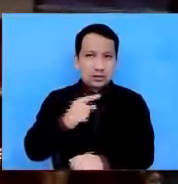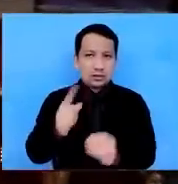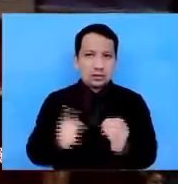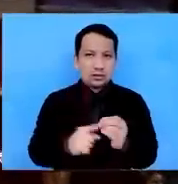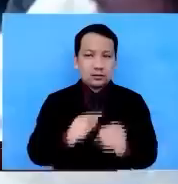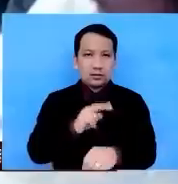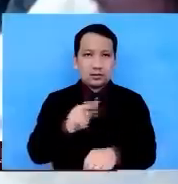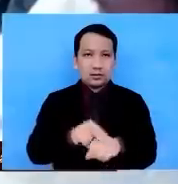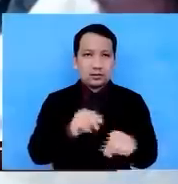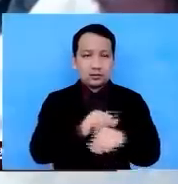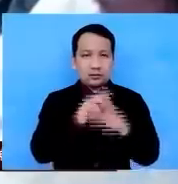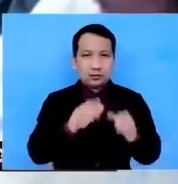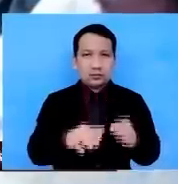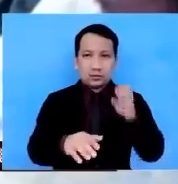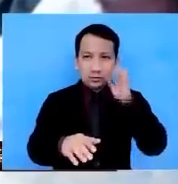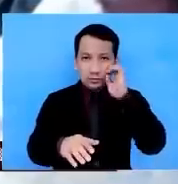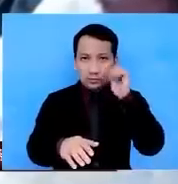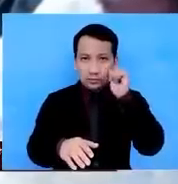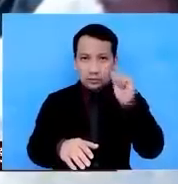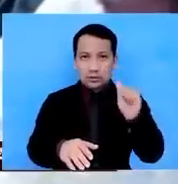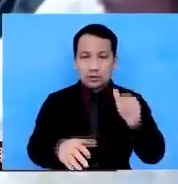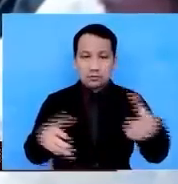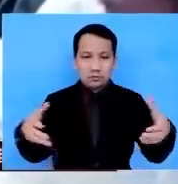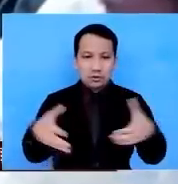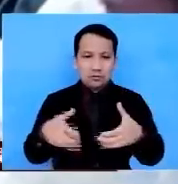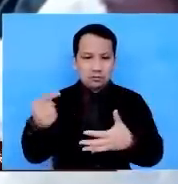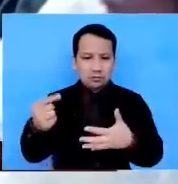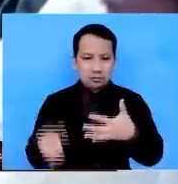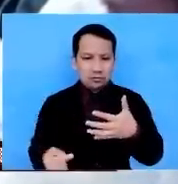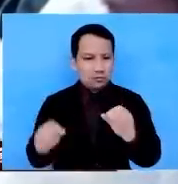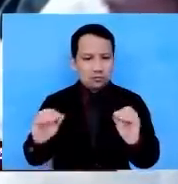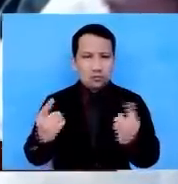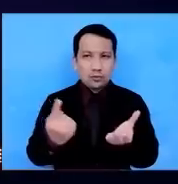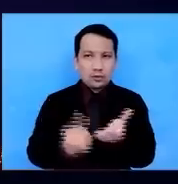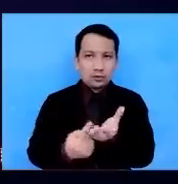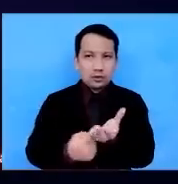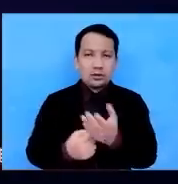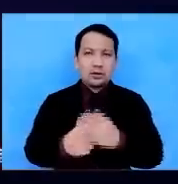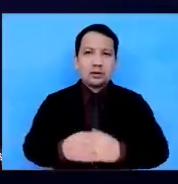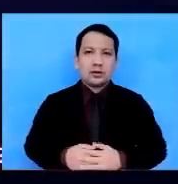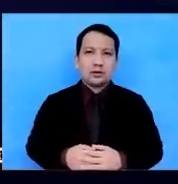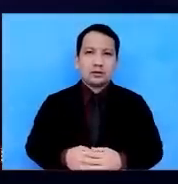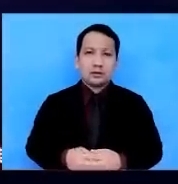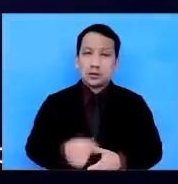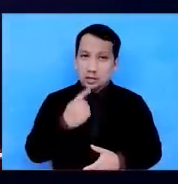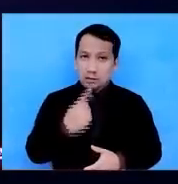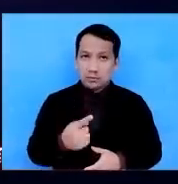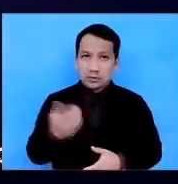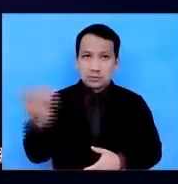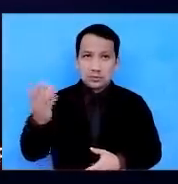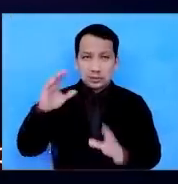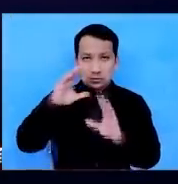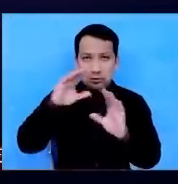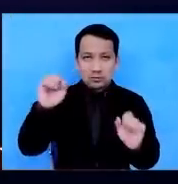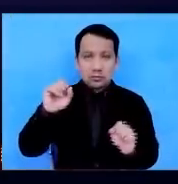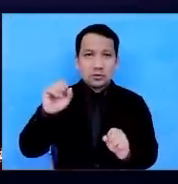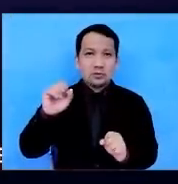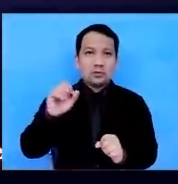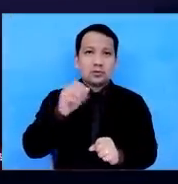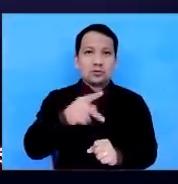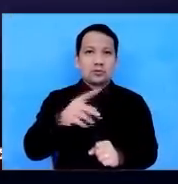Security Advisor Eduardo Anyo. Wala pa pong detalye sa kanilang mga pinag-usapan. Pero base sa statement ng Presidential Communications